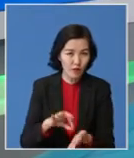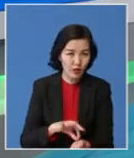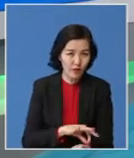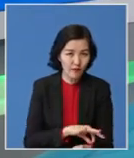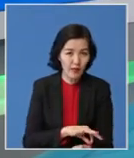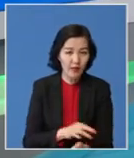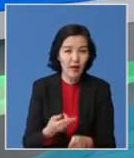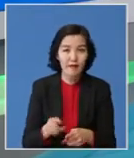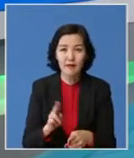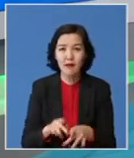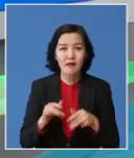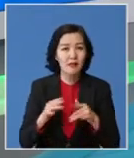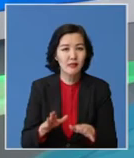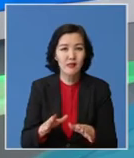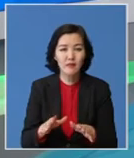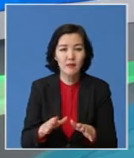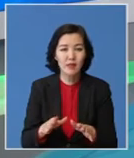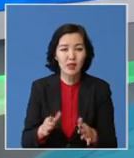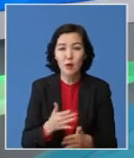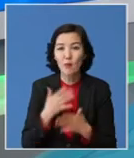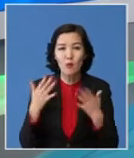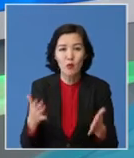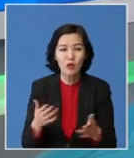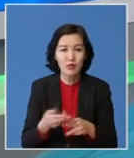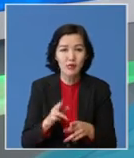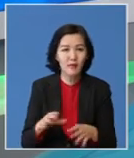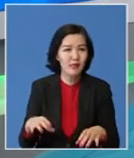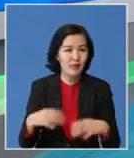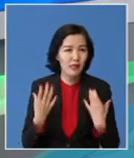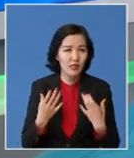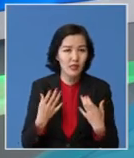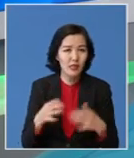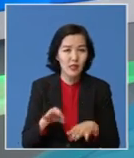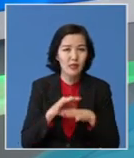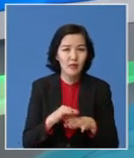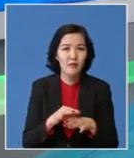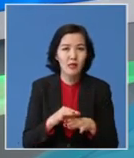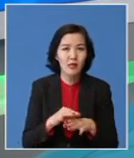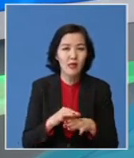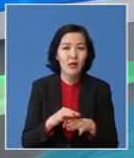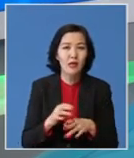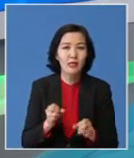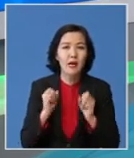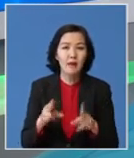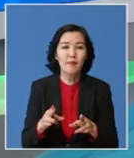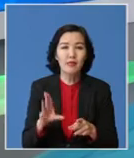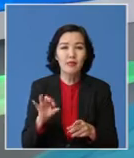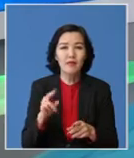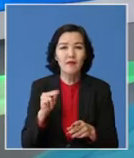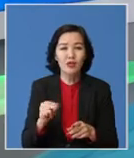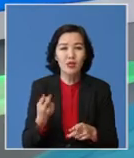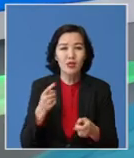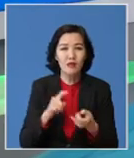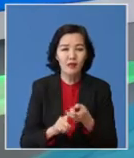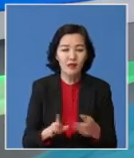Однако на самом деле эта статистика гораздо больше. Самое страшное, что сопровождает ее криминал, опасные ВИЧ-инфекции